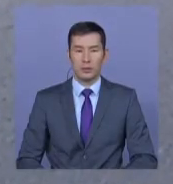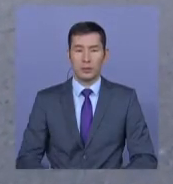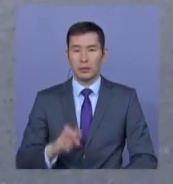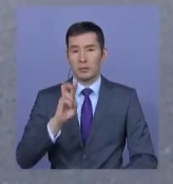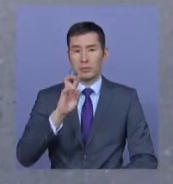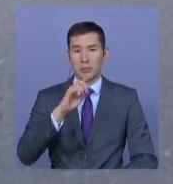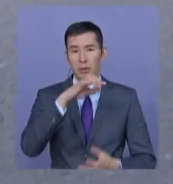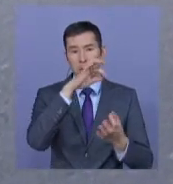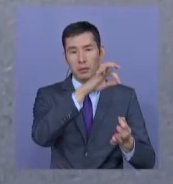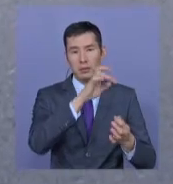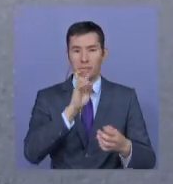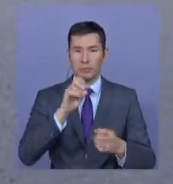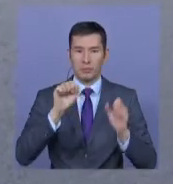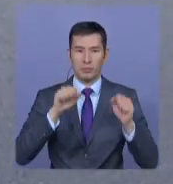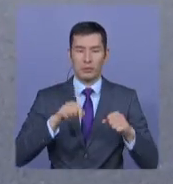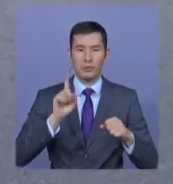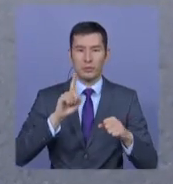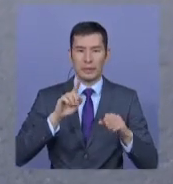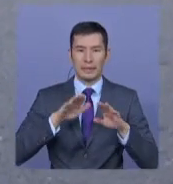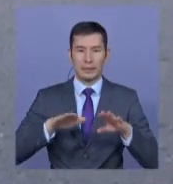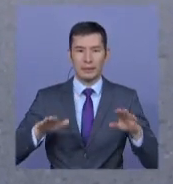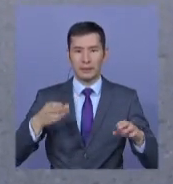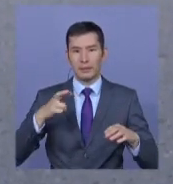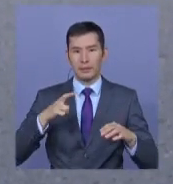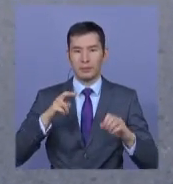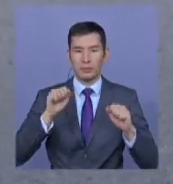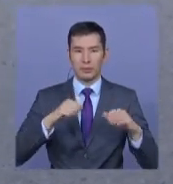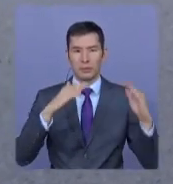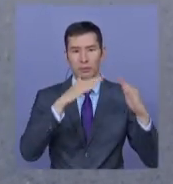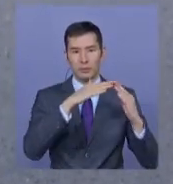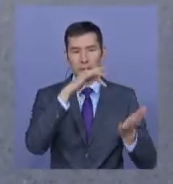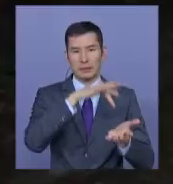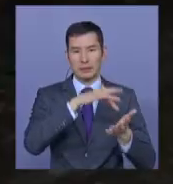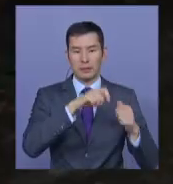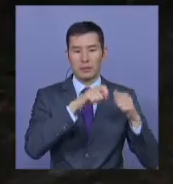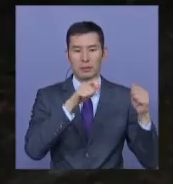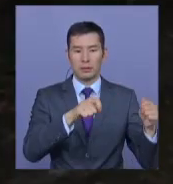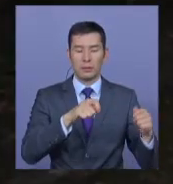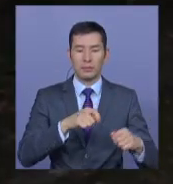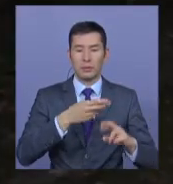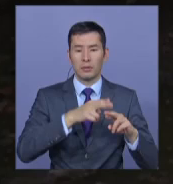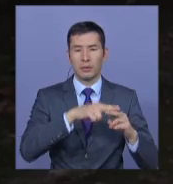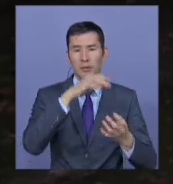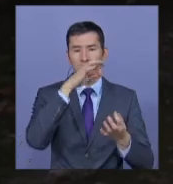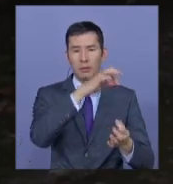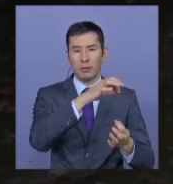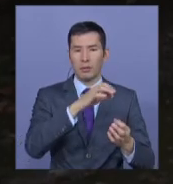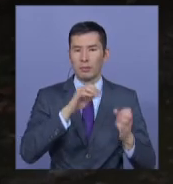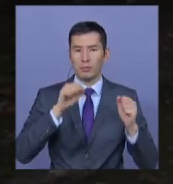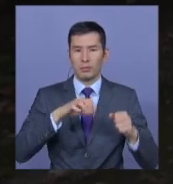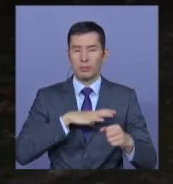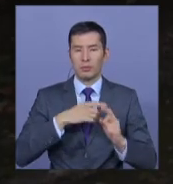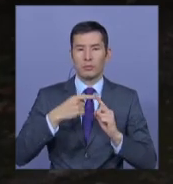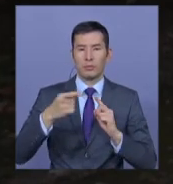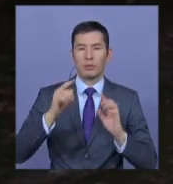Құры тұрғанша бала бақша ашып қойса ғой. Менің көшіп келгеніме 5 жыл болды. Сол уақыттан бері бос тұр. Бос тұрғаны былай тұрсын бір күн опырылып қақ